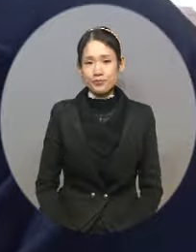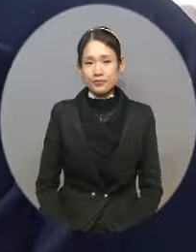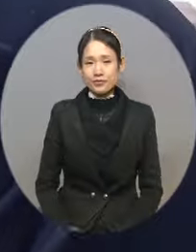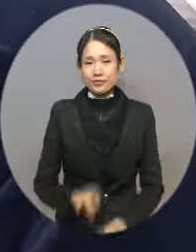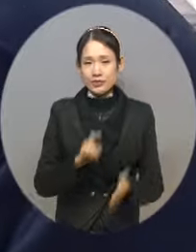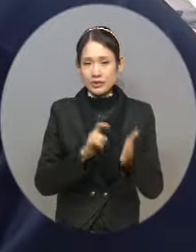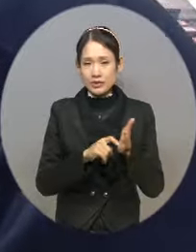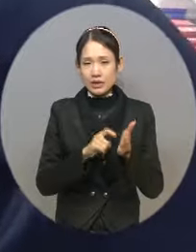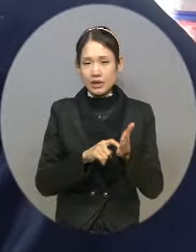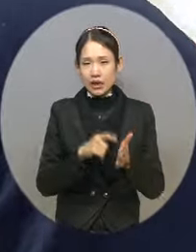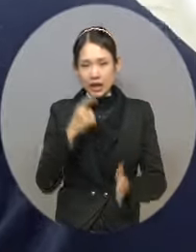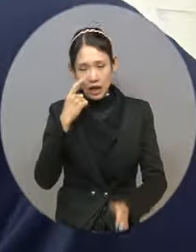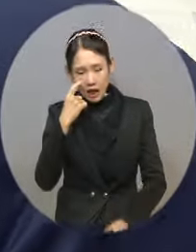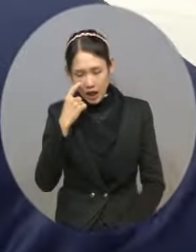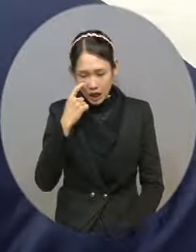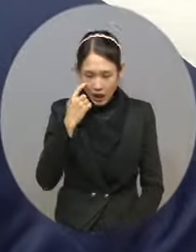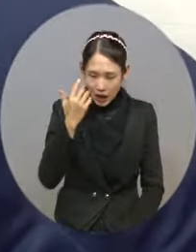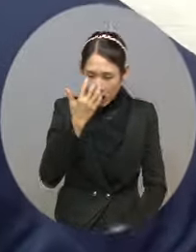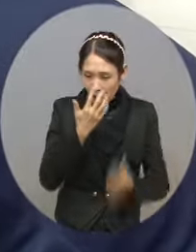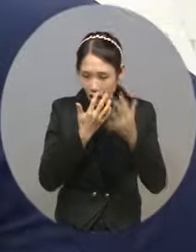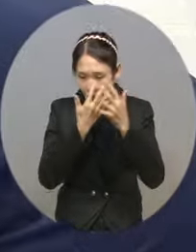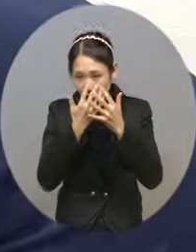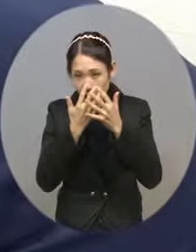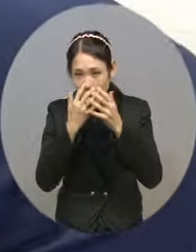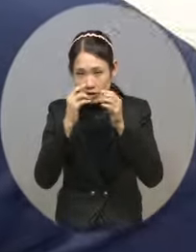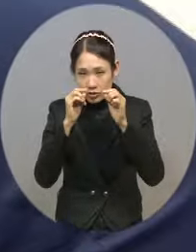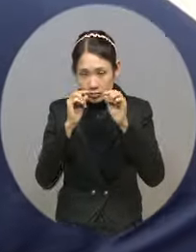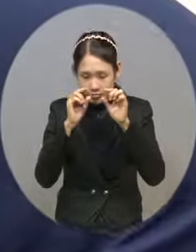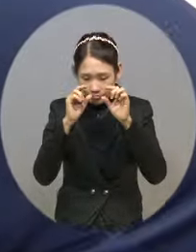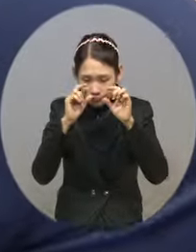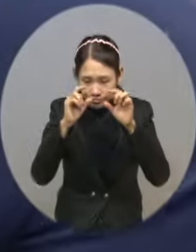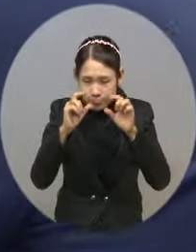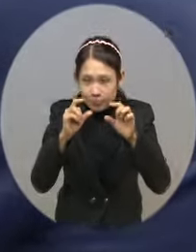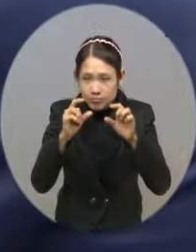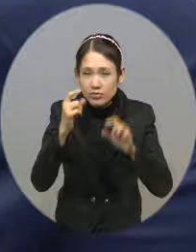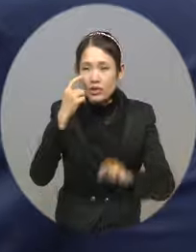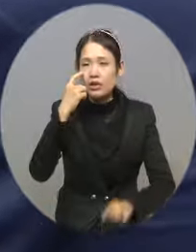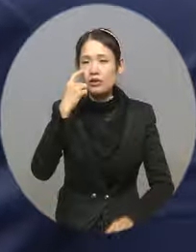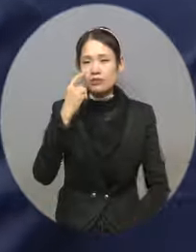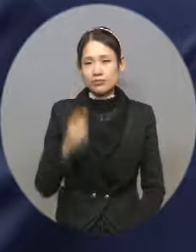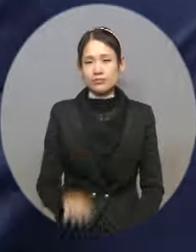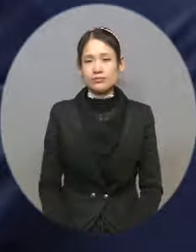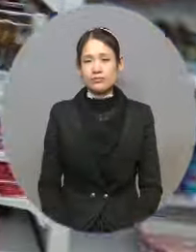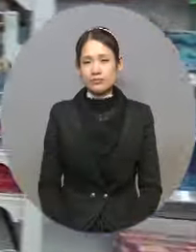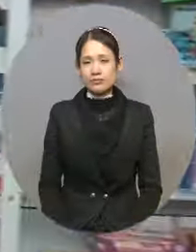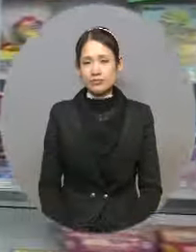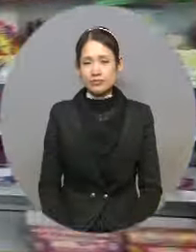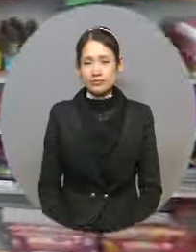시간이 잘 보이지 않아 눈을 바짝 갖다 대는 민재 씨.